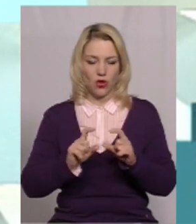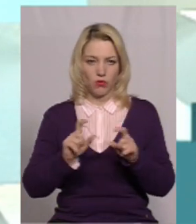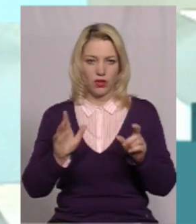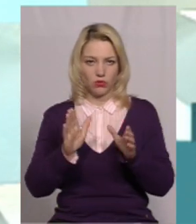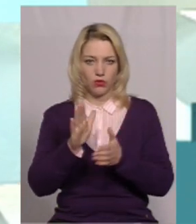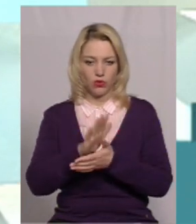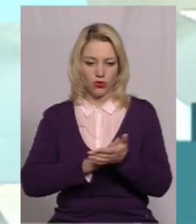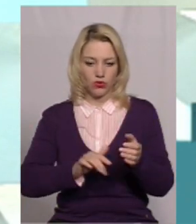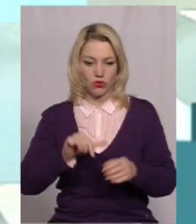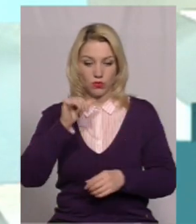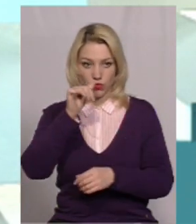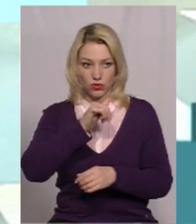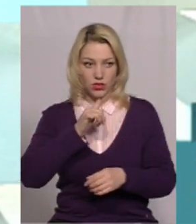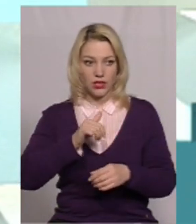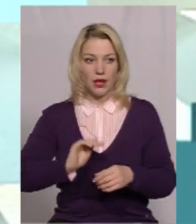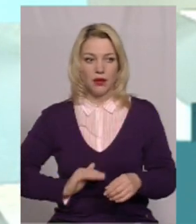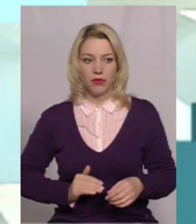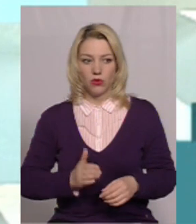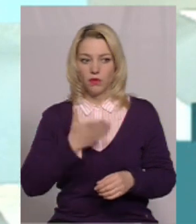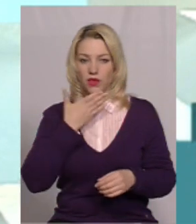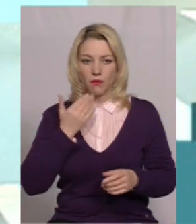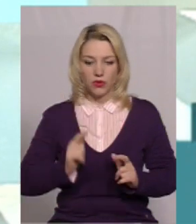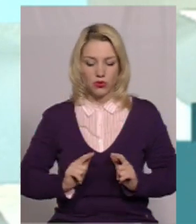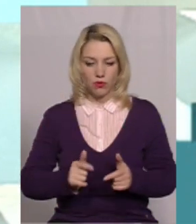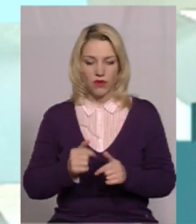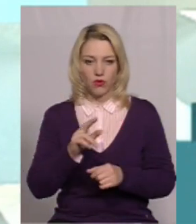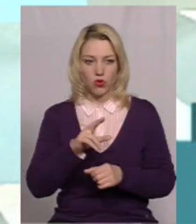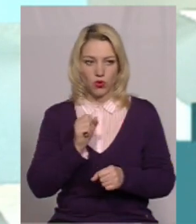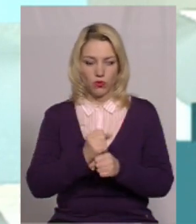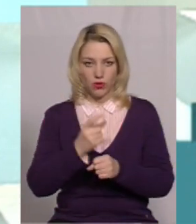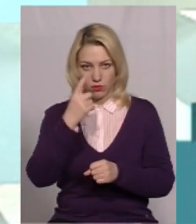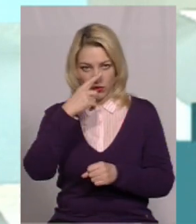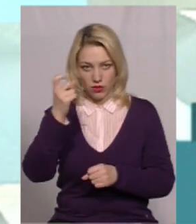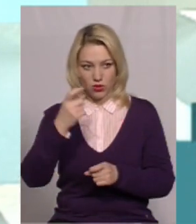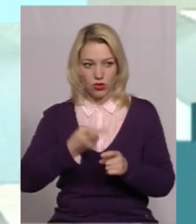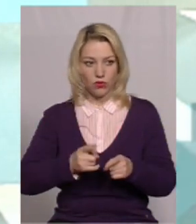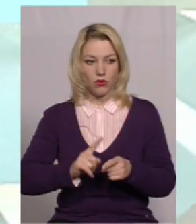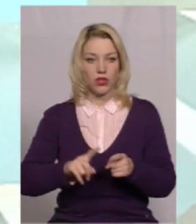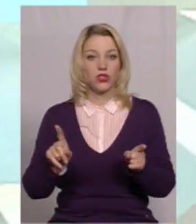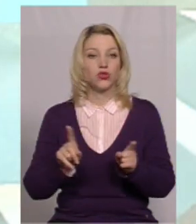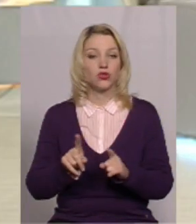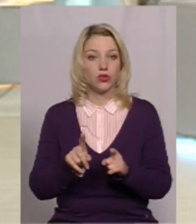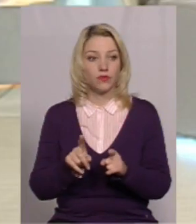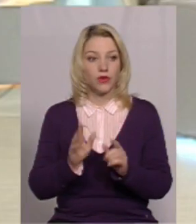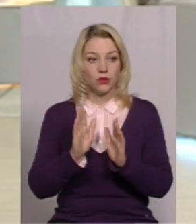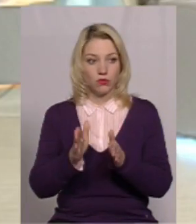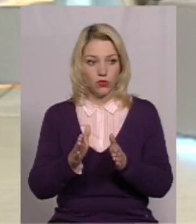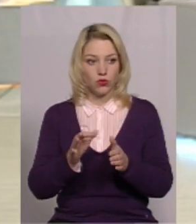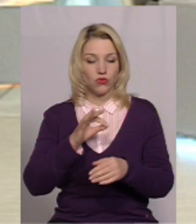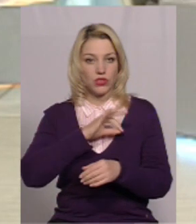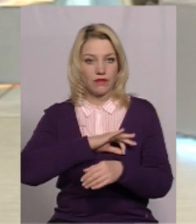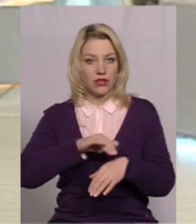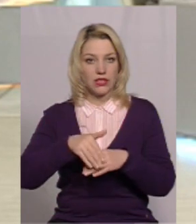рік. Наразі підрядник не приступив до робіт, його попереджено про те, що будуть до нього